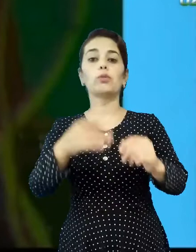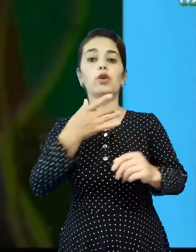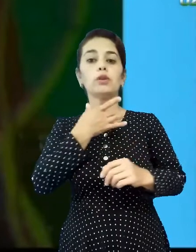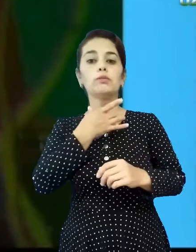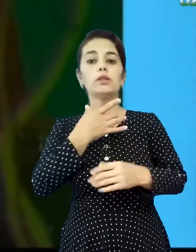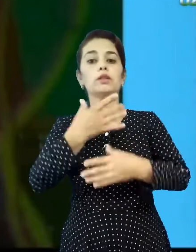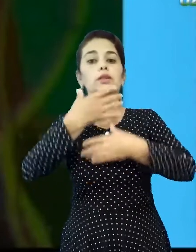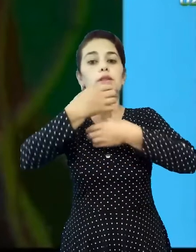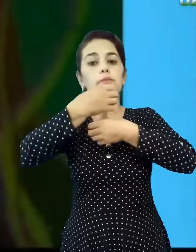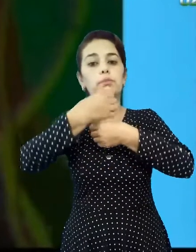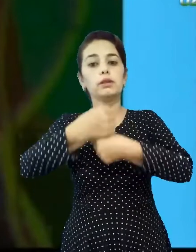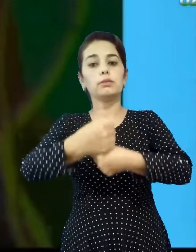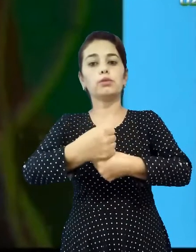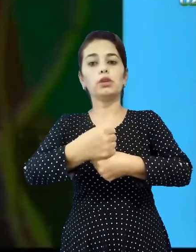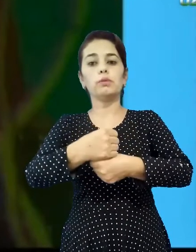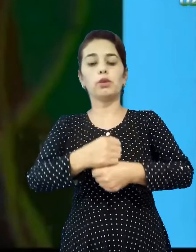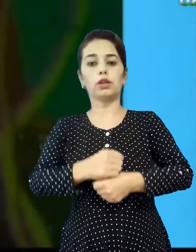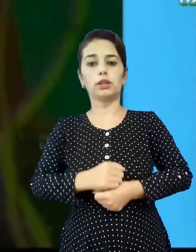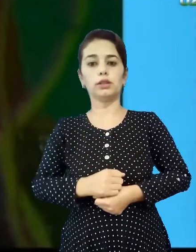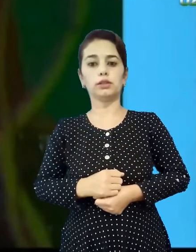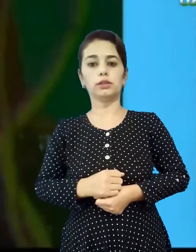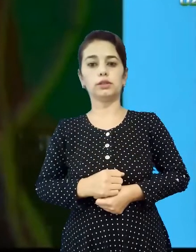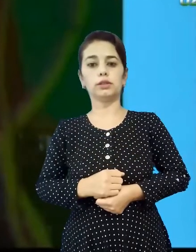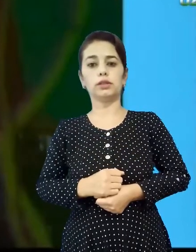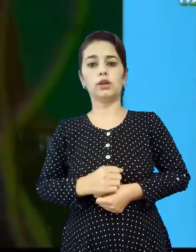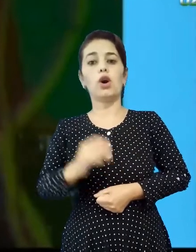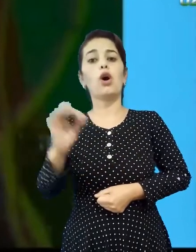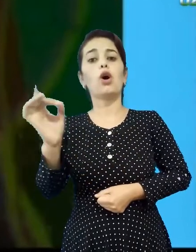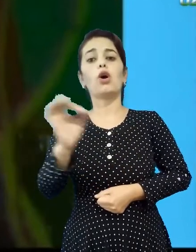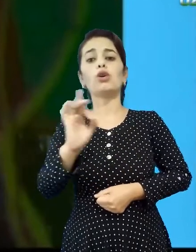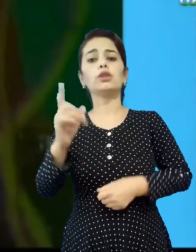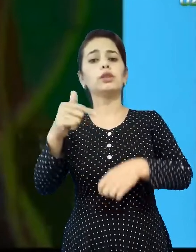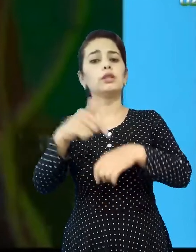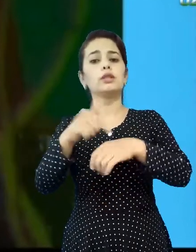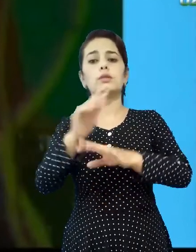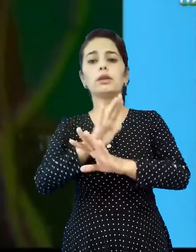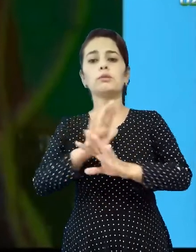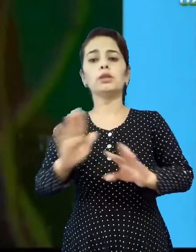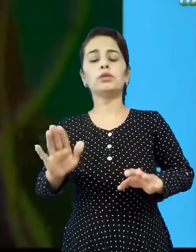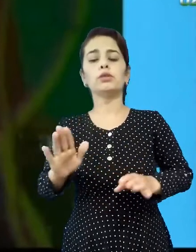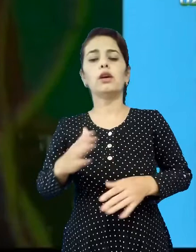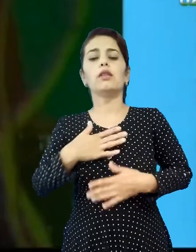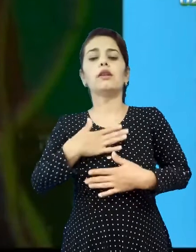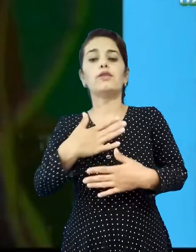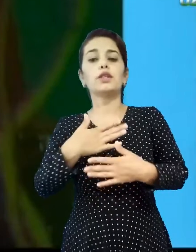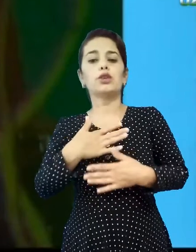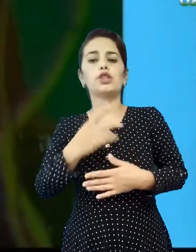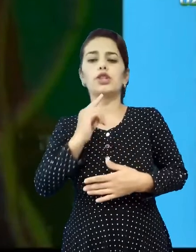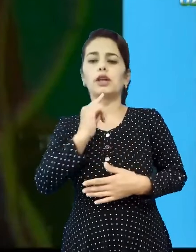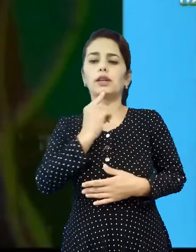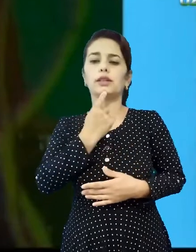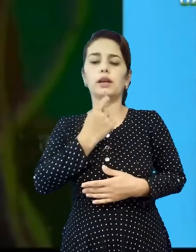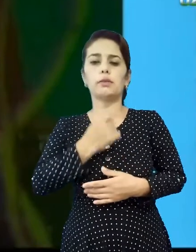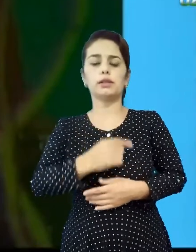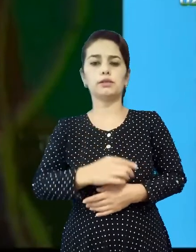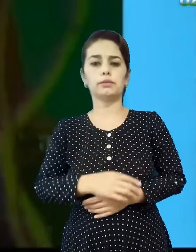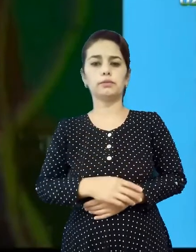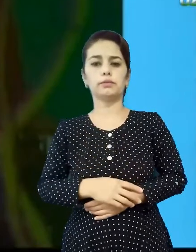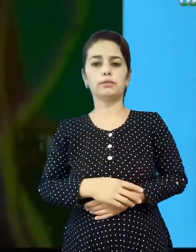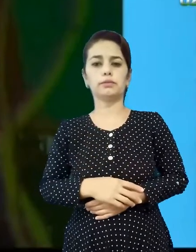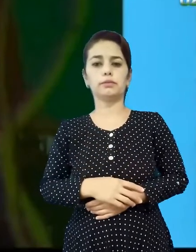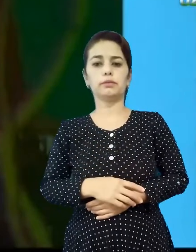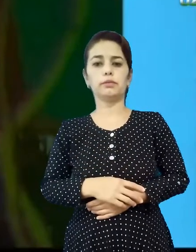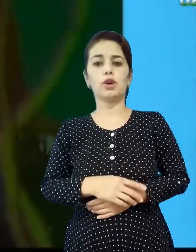Oxiri tomog'im g'uppa bug'ilib qoldi. Og'rig'ini sezmaymanu nafas olishga qiynalaman.